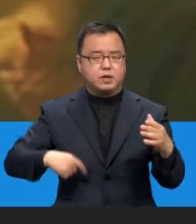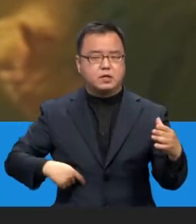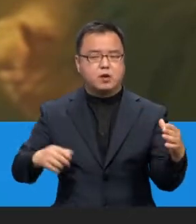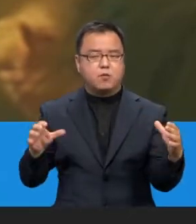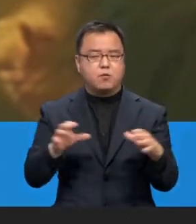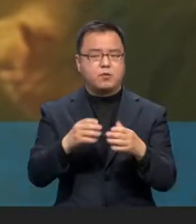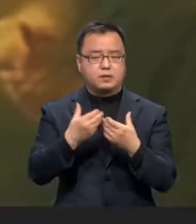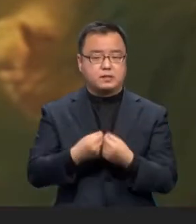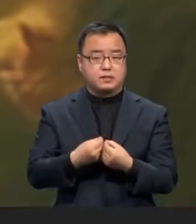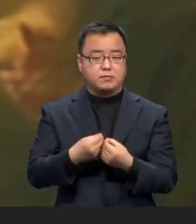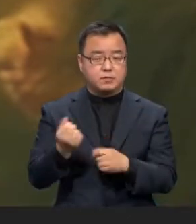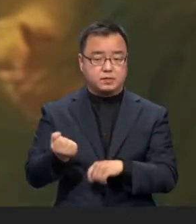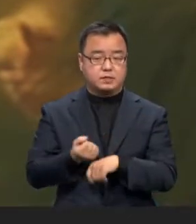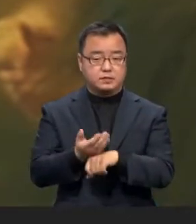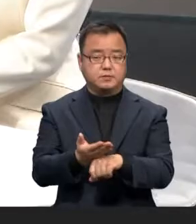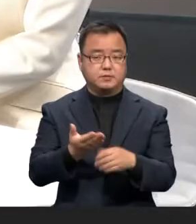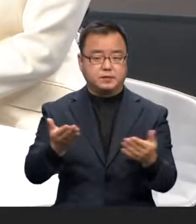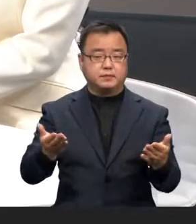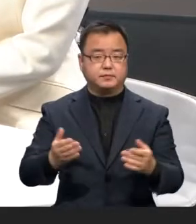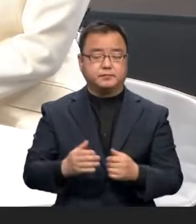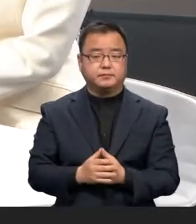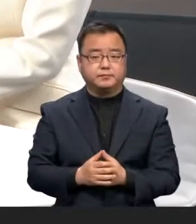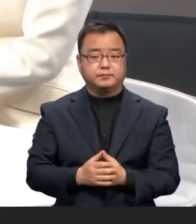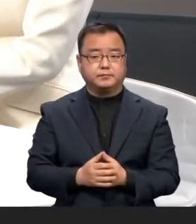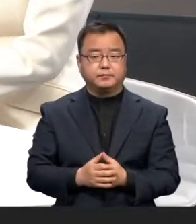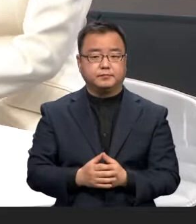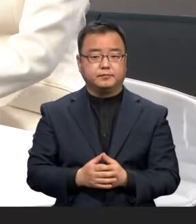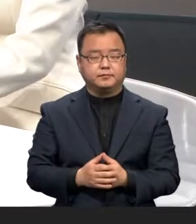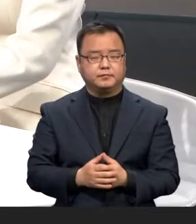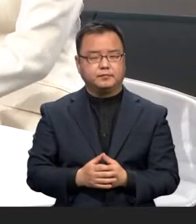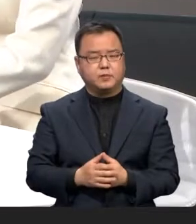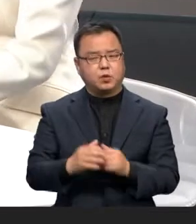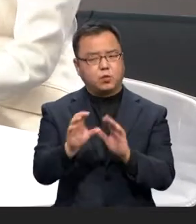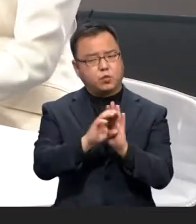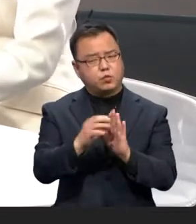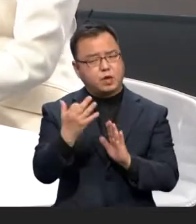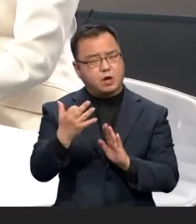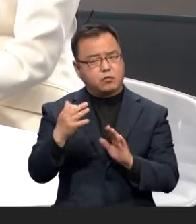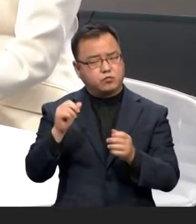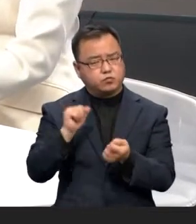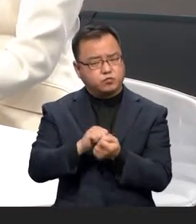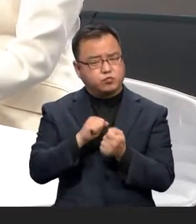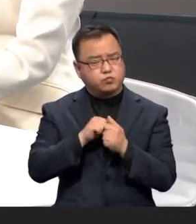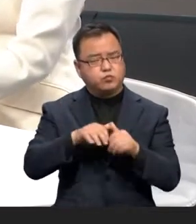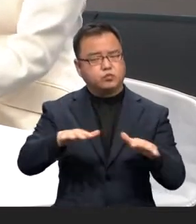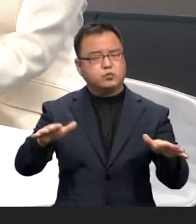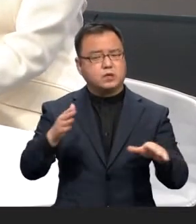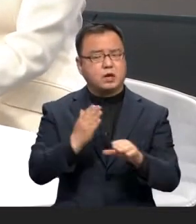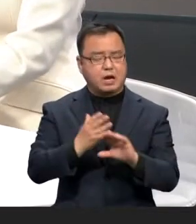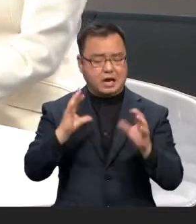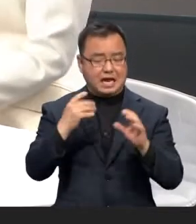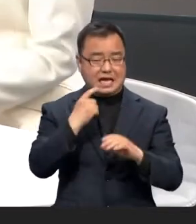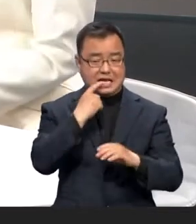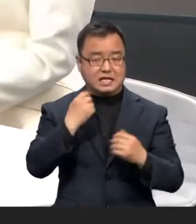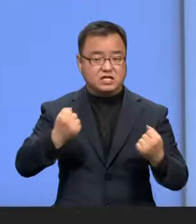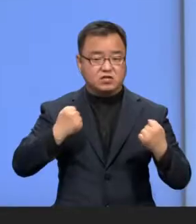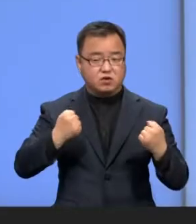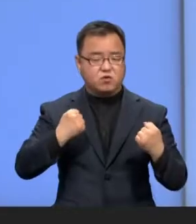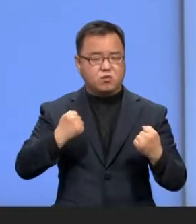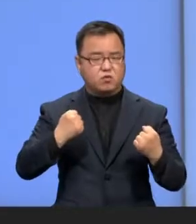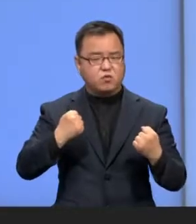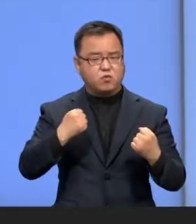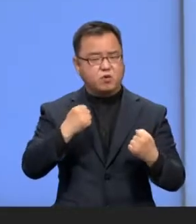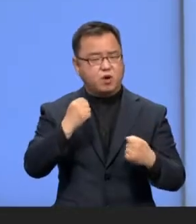내용 최현 기자와 살펴보죠 자 최 기자 팬덤이 기간 동안 아이들 치아 건강의 적신호 버텼다 구요 4